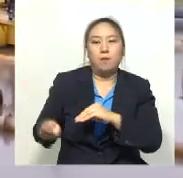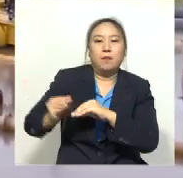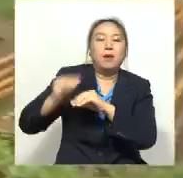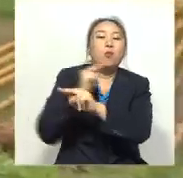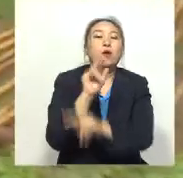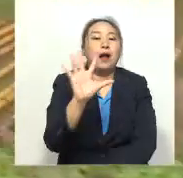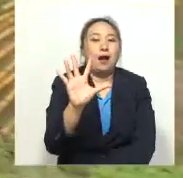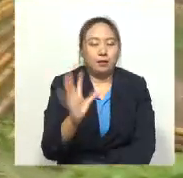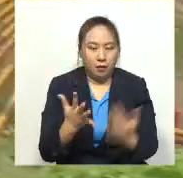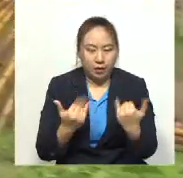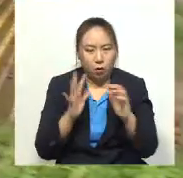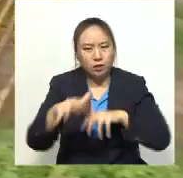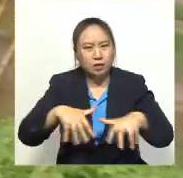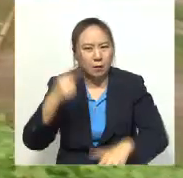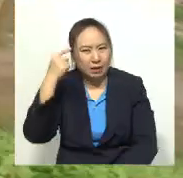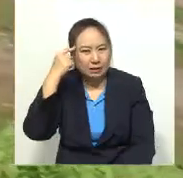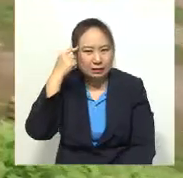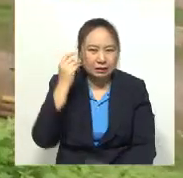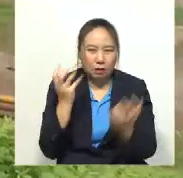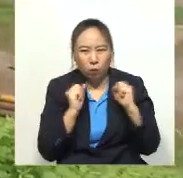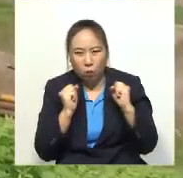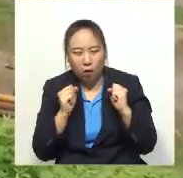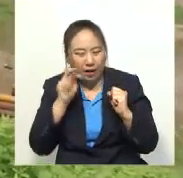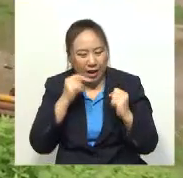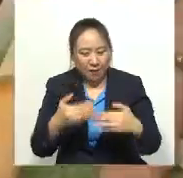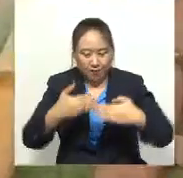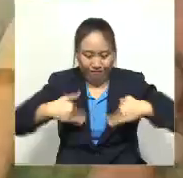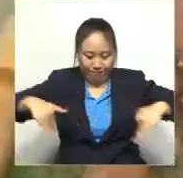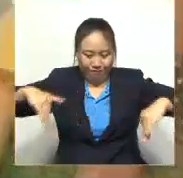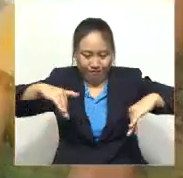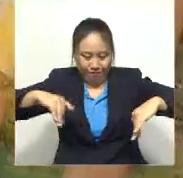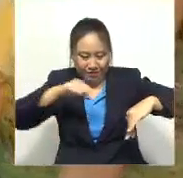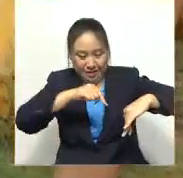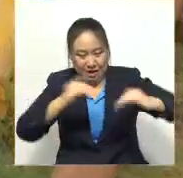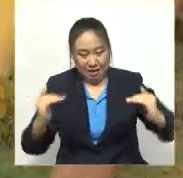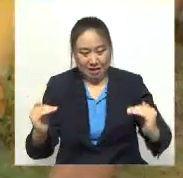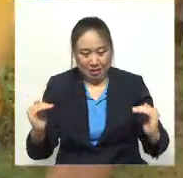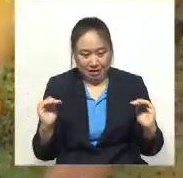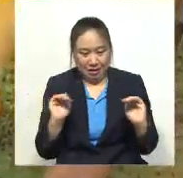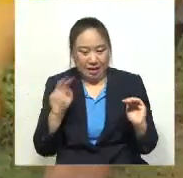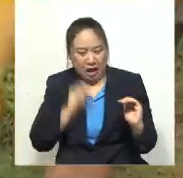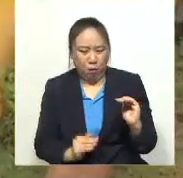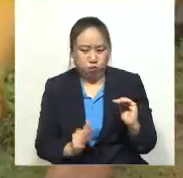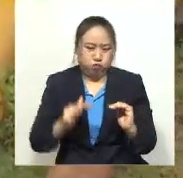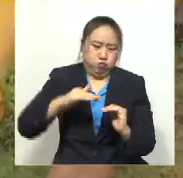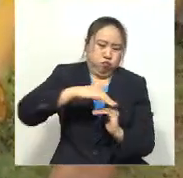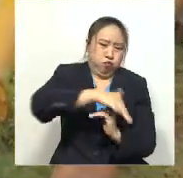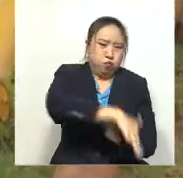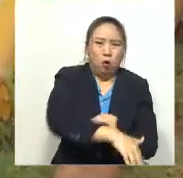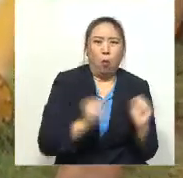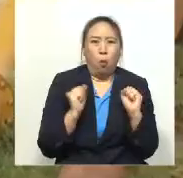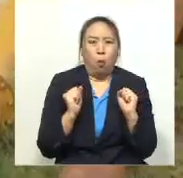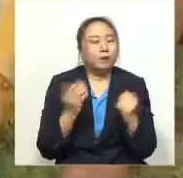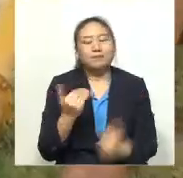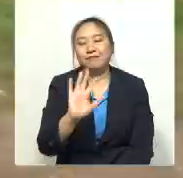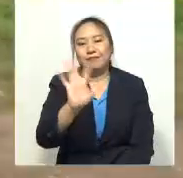ลังจากที่ชาวบ้านเป็นกังวลว่าน้ำอาจจะล้นสันเขื่อนหรือว่าโอเวอร์ท็อปอย่างแน่นอนขนาดนี้ขอยืนยันว่าตัว